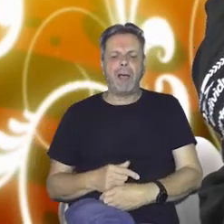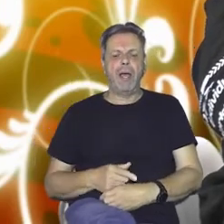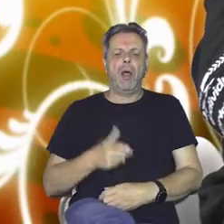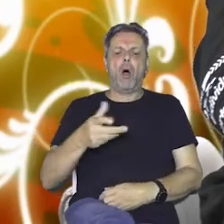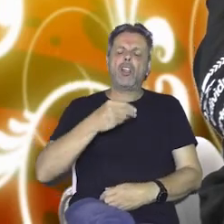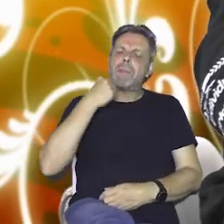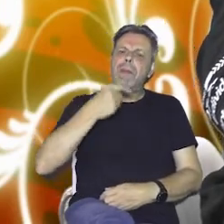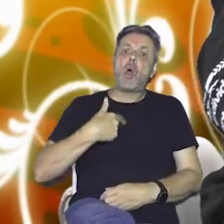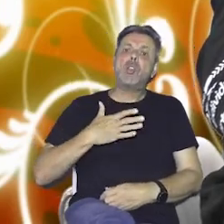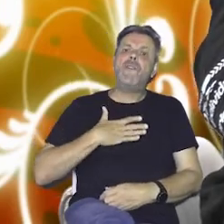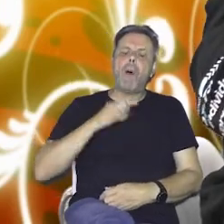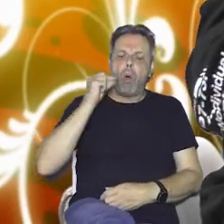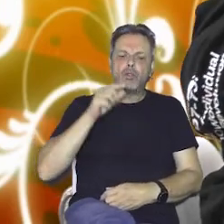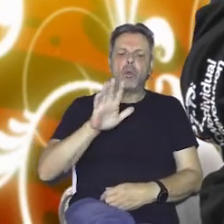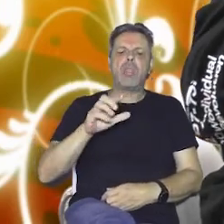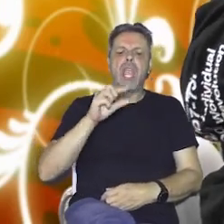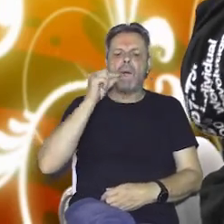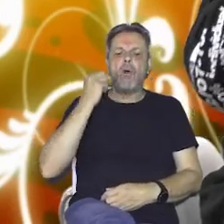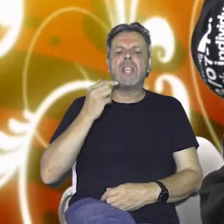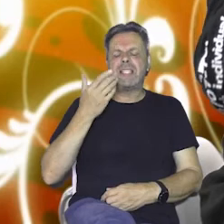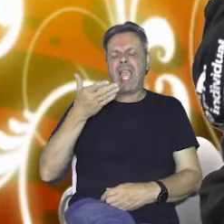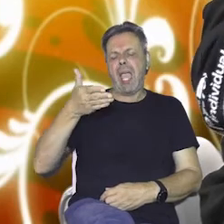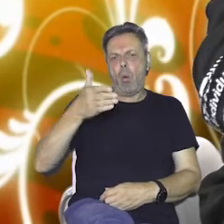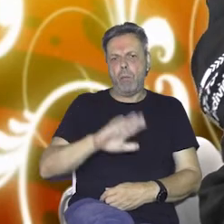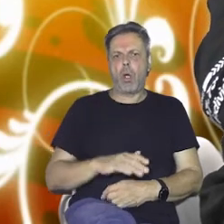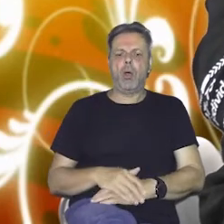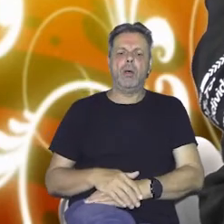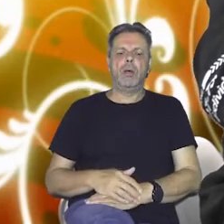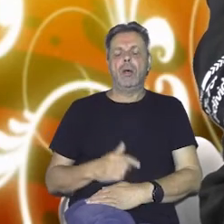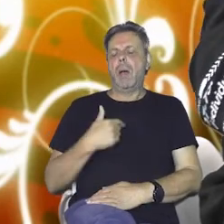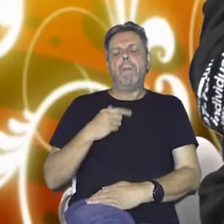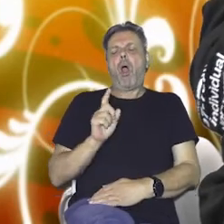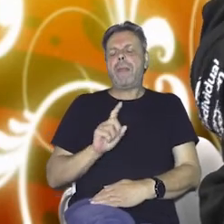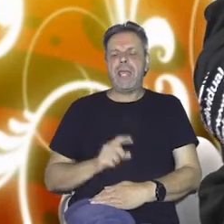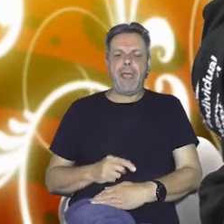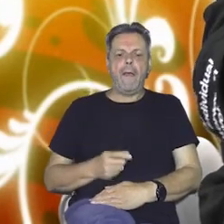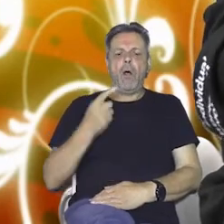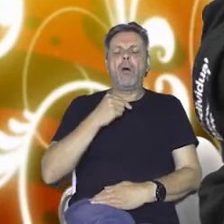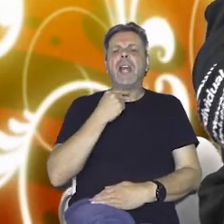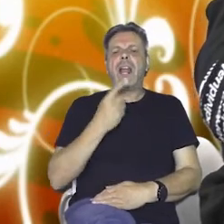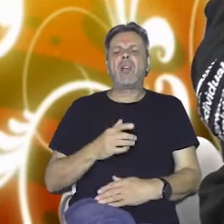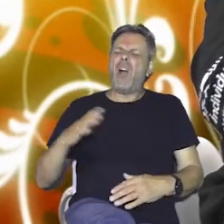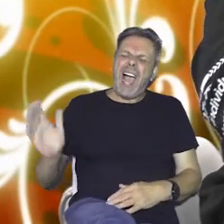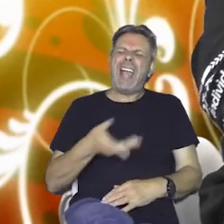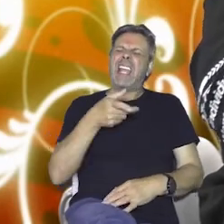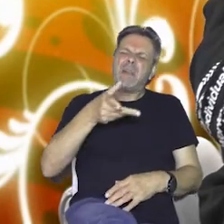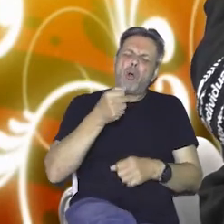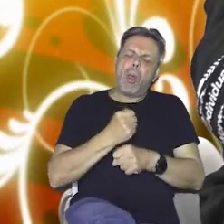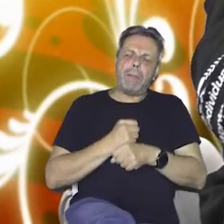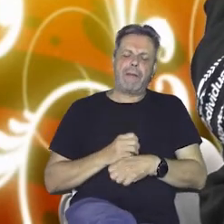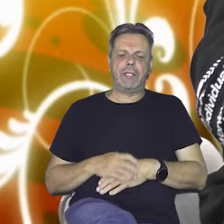o svom ocu, njegov otac je bio umro, moj nije bio umro. I onda je rekao, daj da to